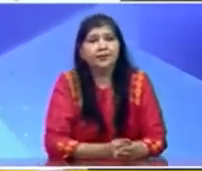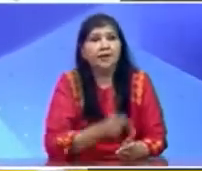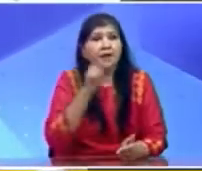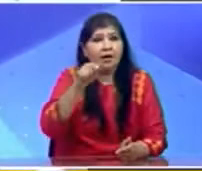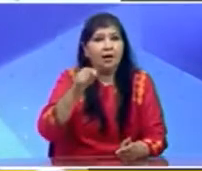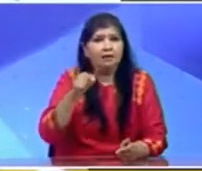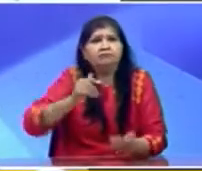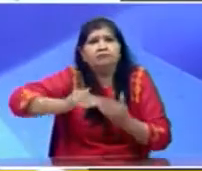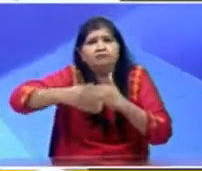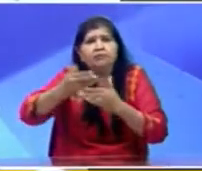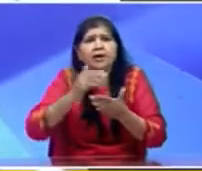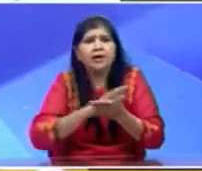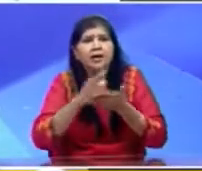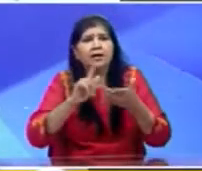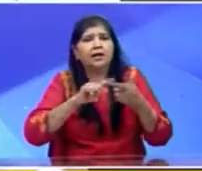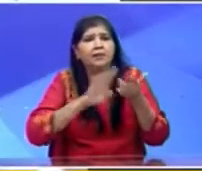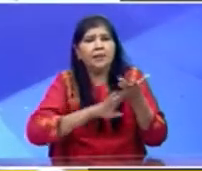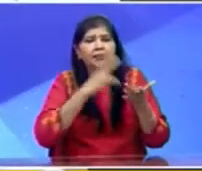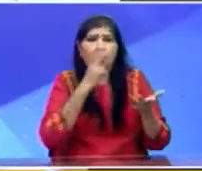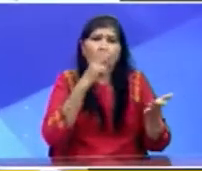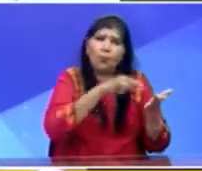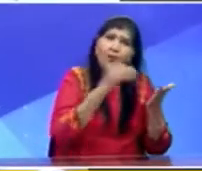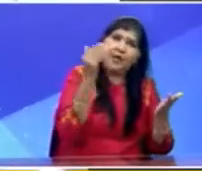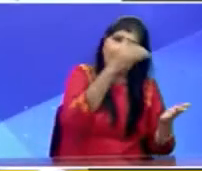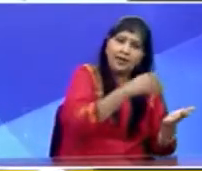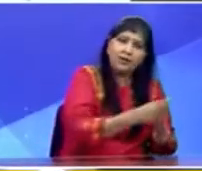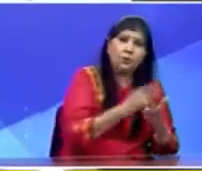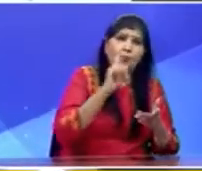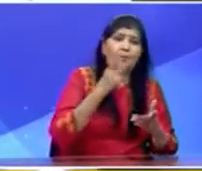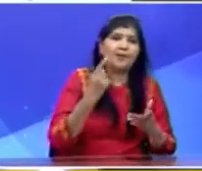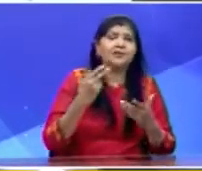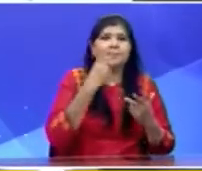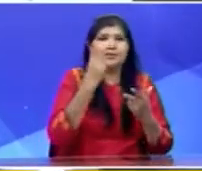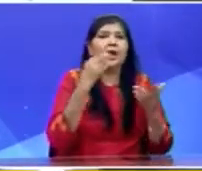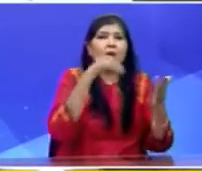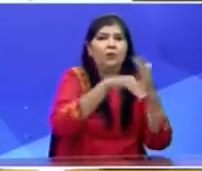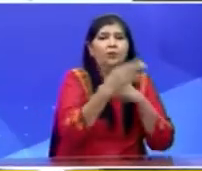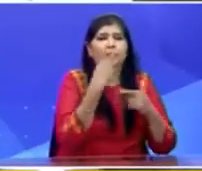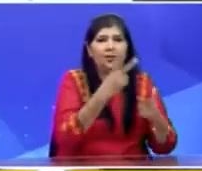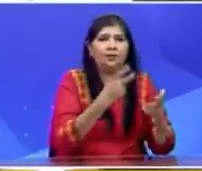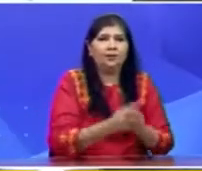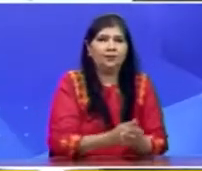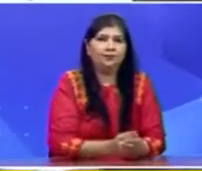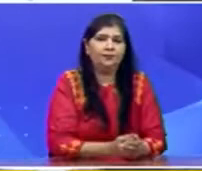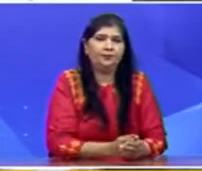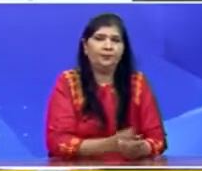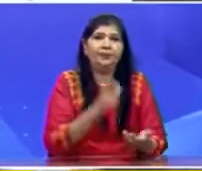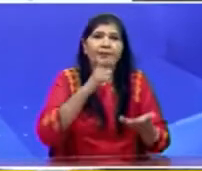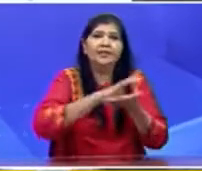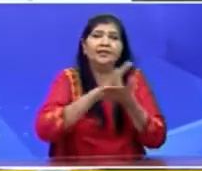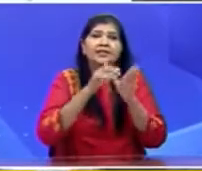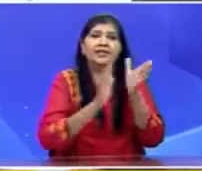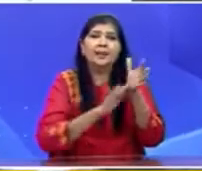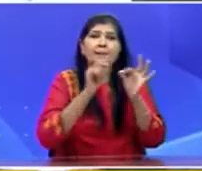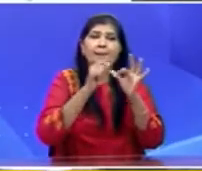अगर हिमाचल घूमने गए हुए हैं तो इस मेले को देखने चंबा जा सकते